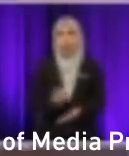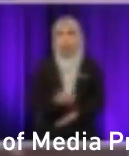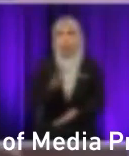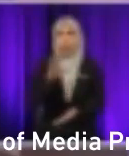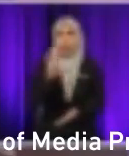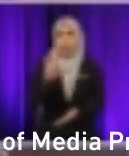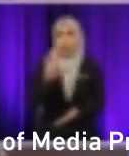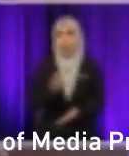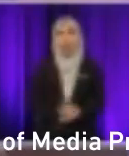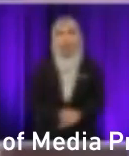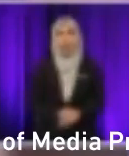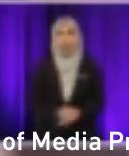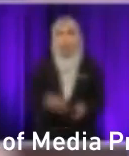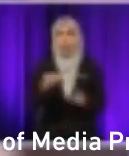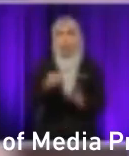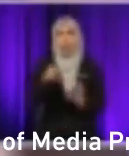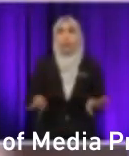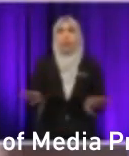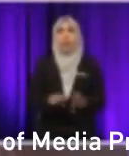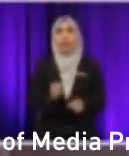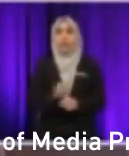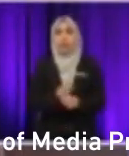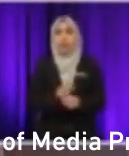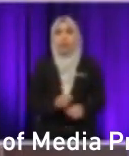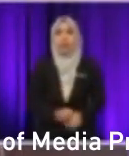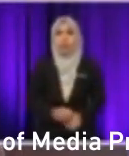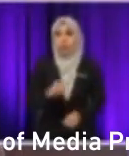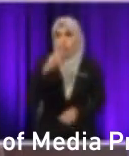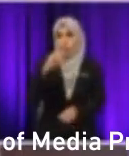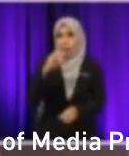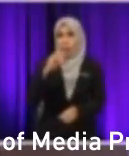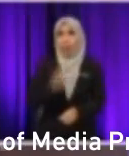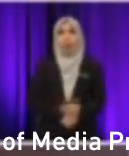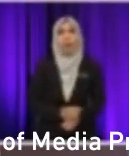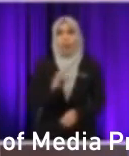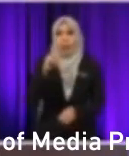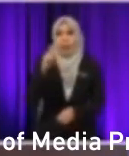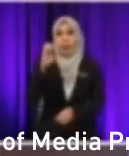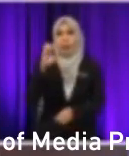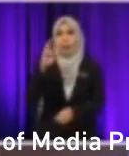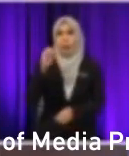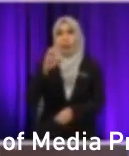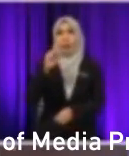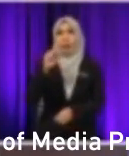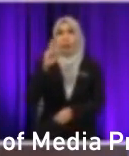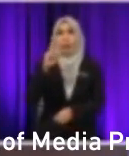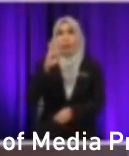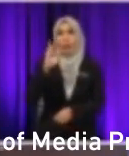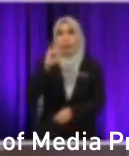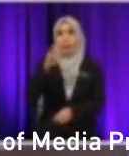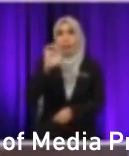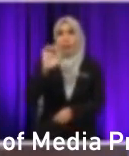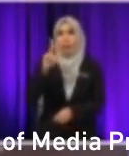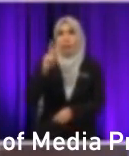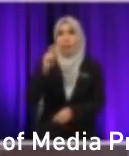soalan C, bahagian C adalah item subjektif. Jumlah total bagi markahnya adalah 70 markah. Baik. Yang mana pelajar